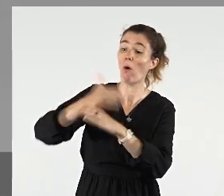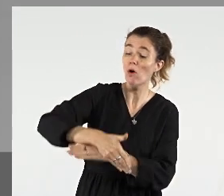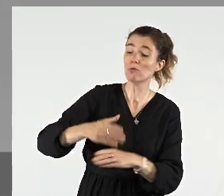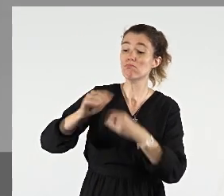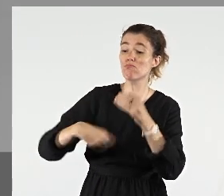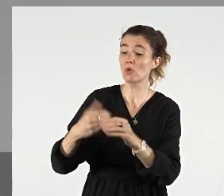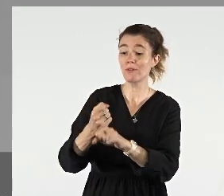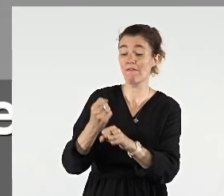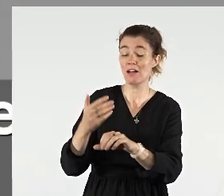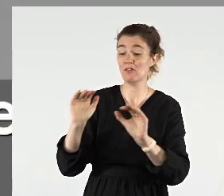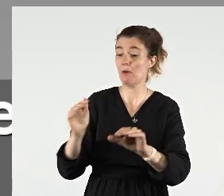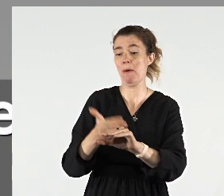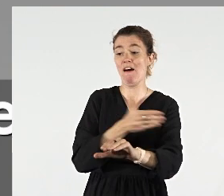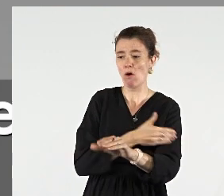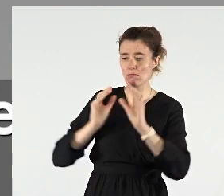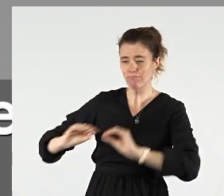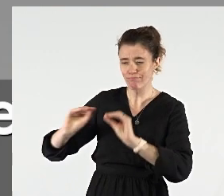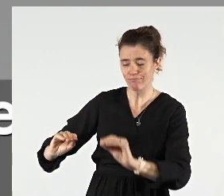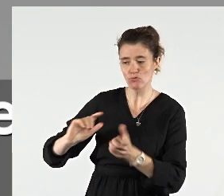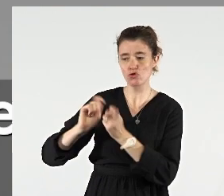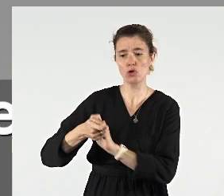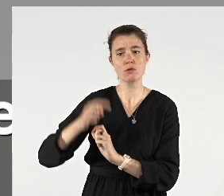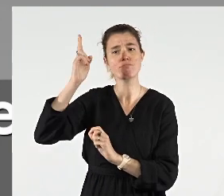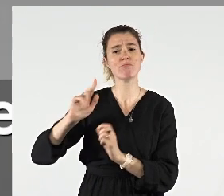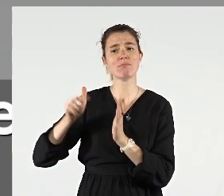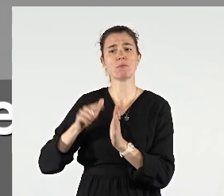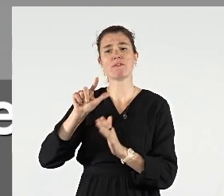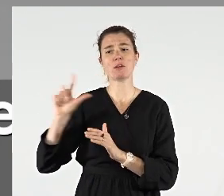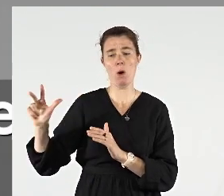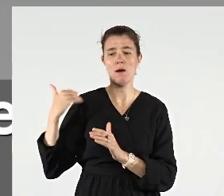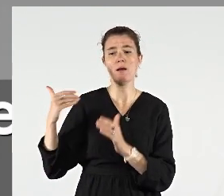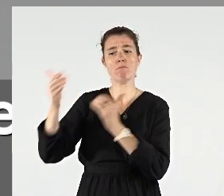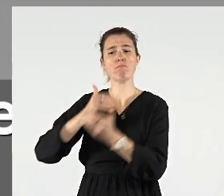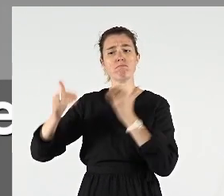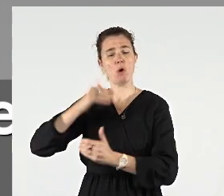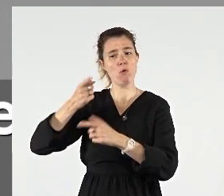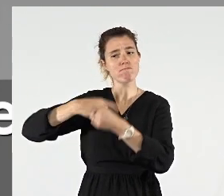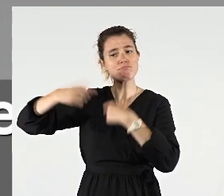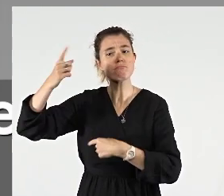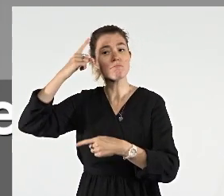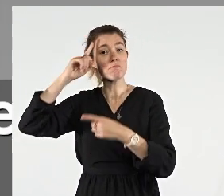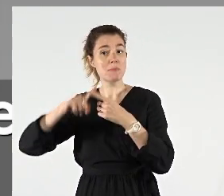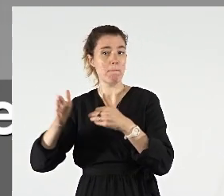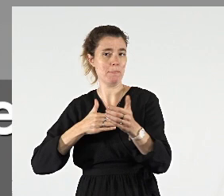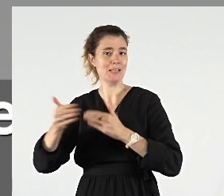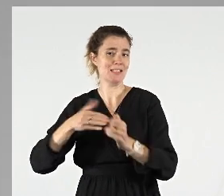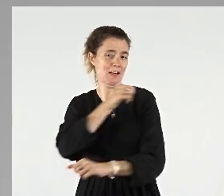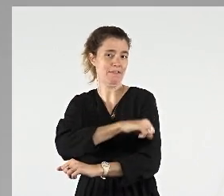réingénierie des formations qui débute en 2023 par le plan ambitieux portant sur le métier infirmier.